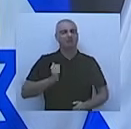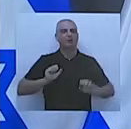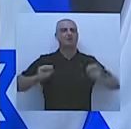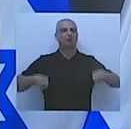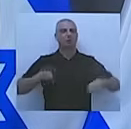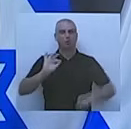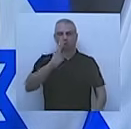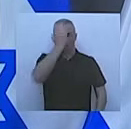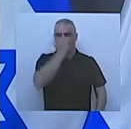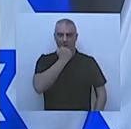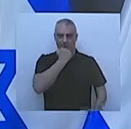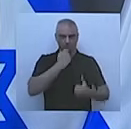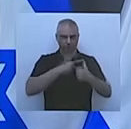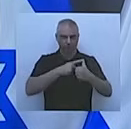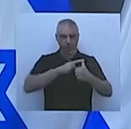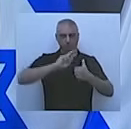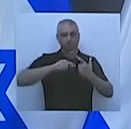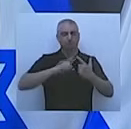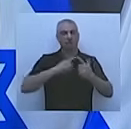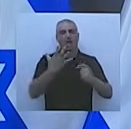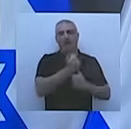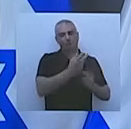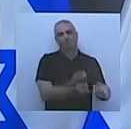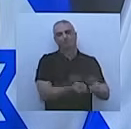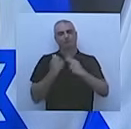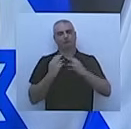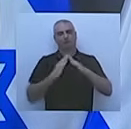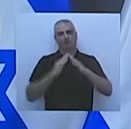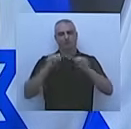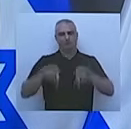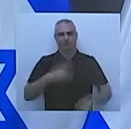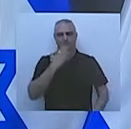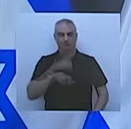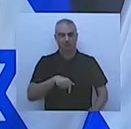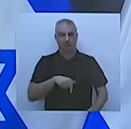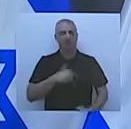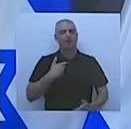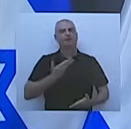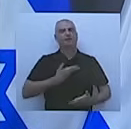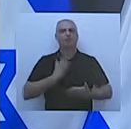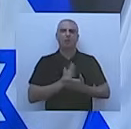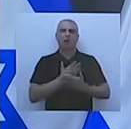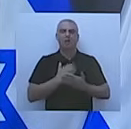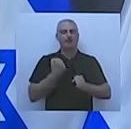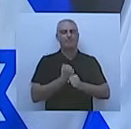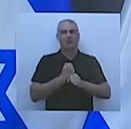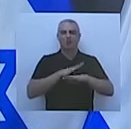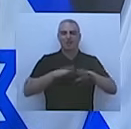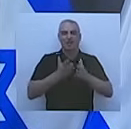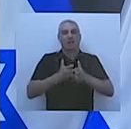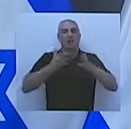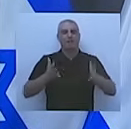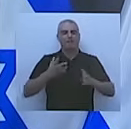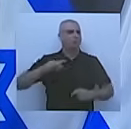este readucerea liniștii în zona de nord ceea ce nu este o țintă militară nu este o țintă care dă niște directive